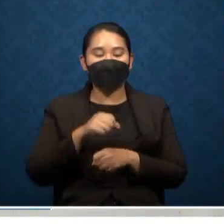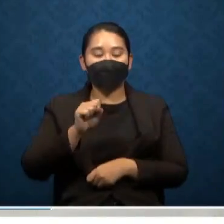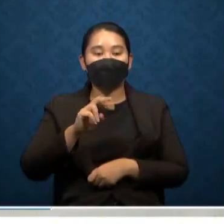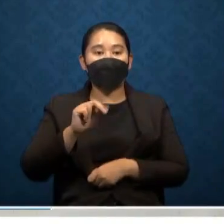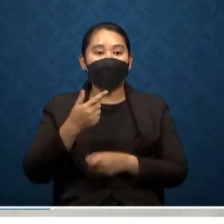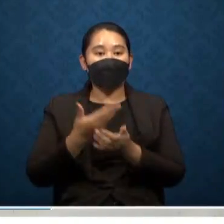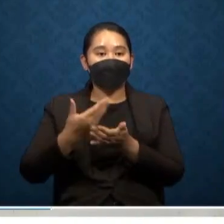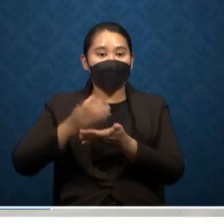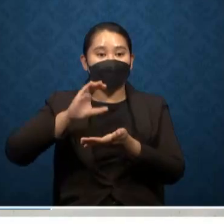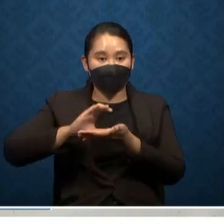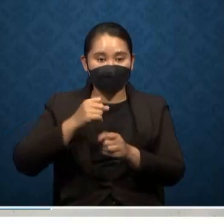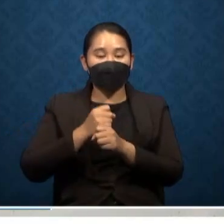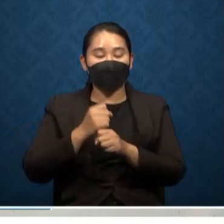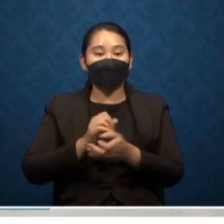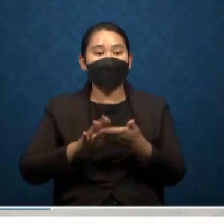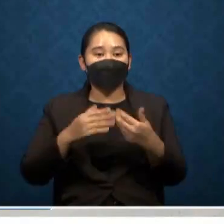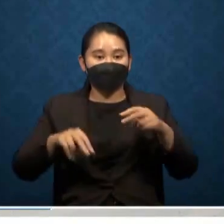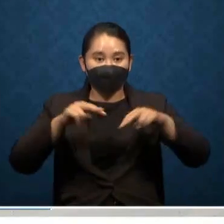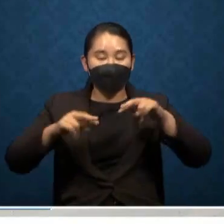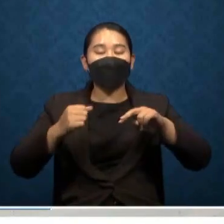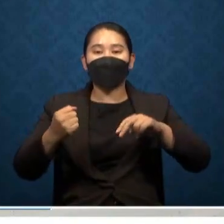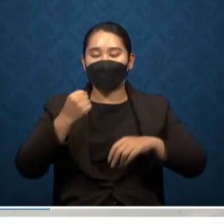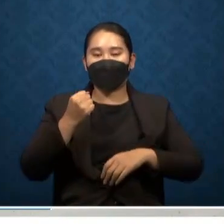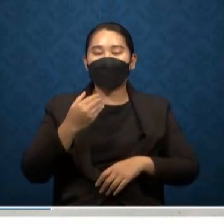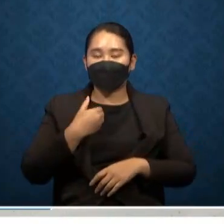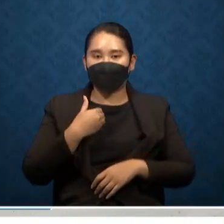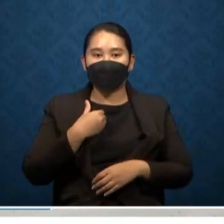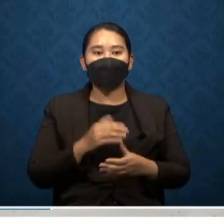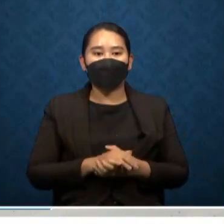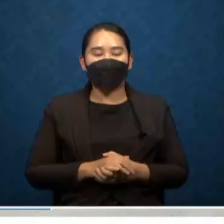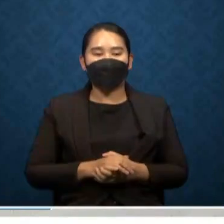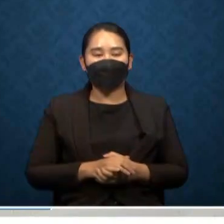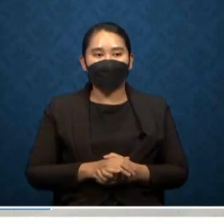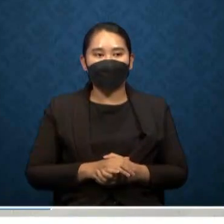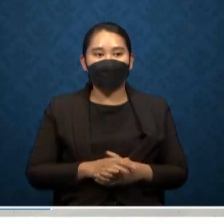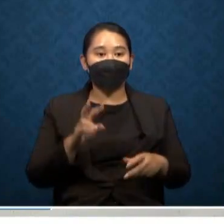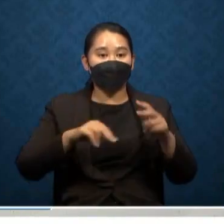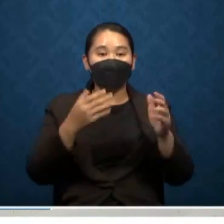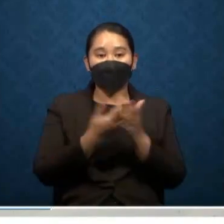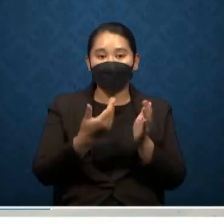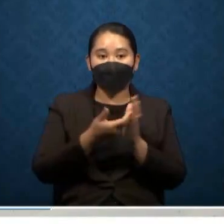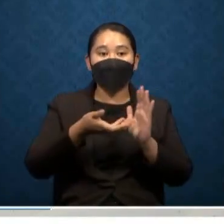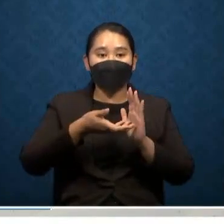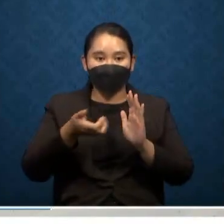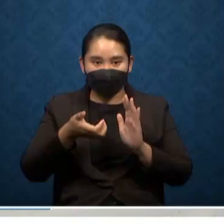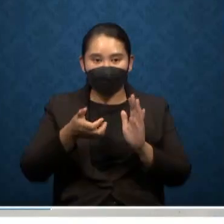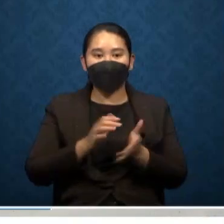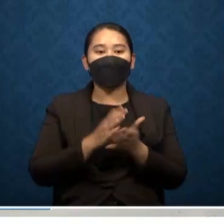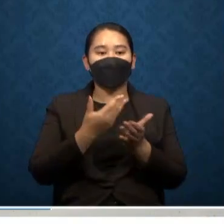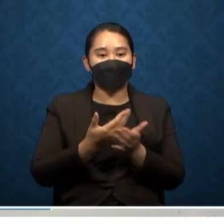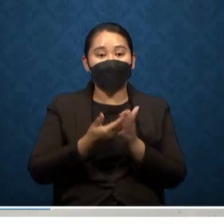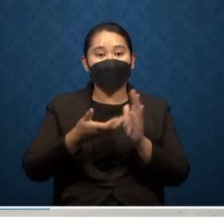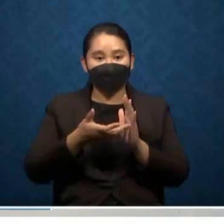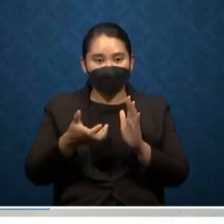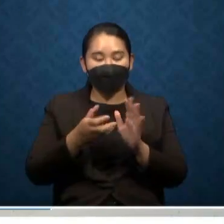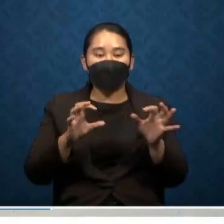มาณนั้นก็ดำเนินการด้วยความเข้มข้นมากขึ้นดูทั้งในเรื่องของอัตราการเบิกจ่ายอัตราการเบิกจ่ายเรื่องของประ